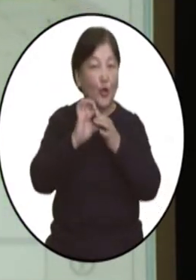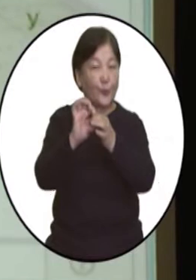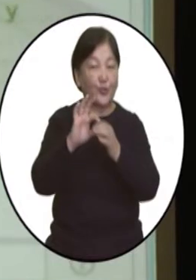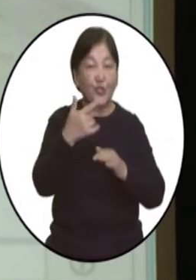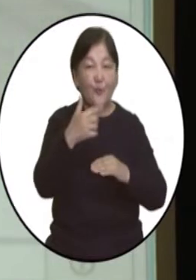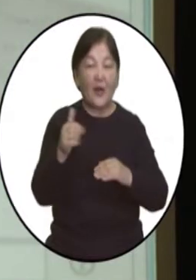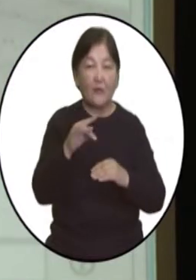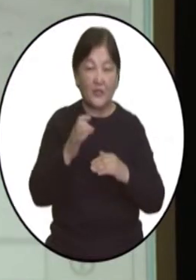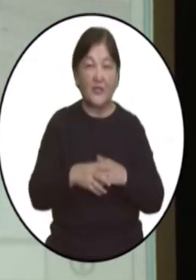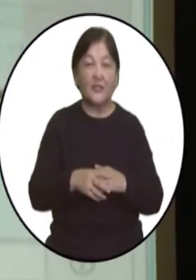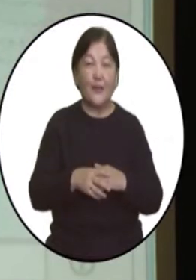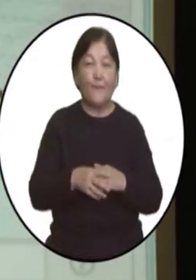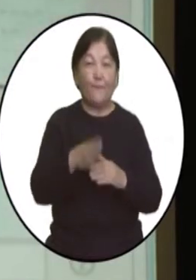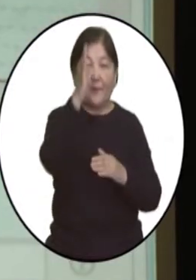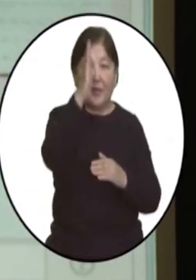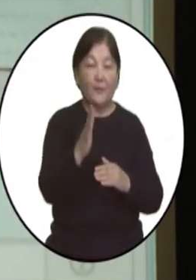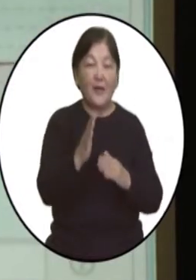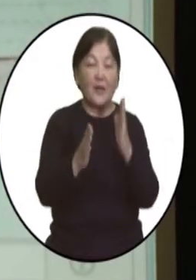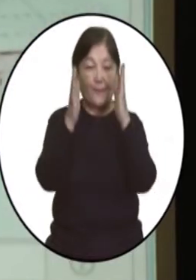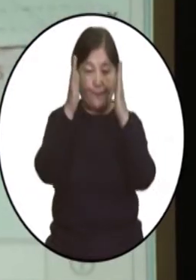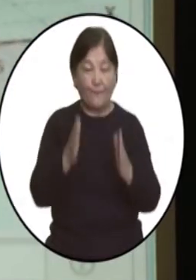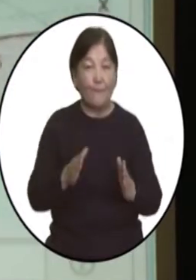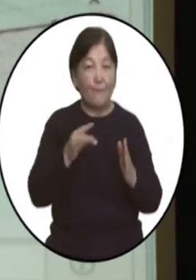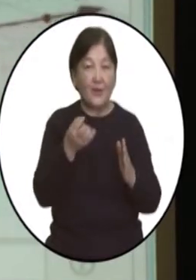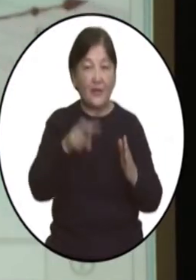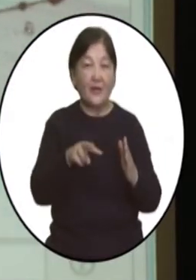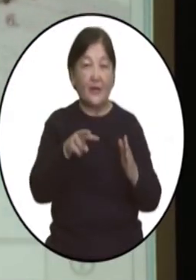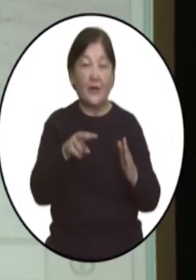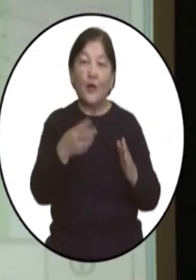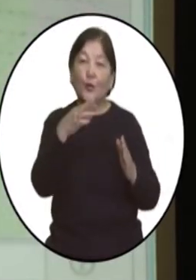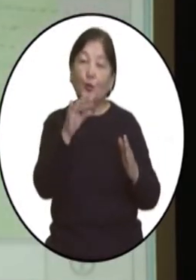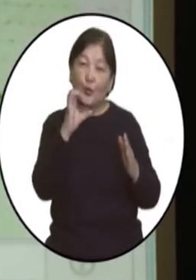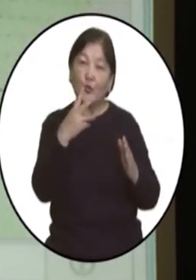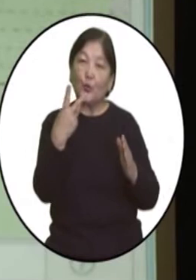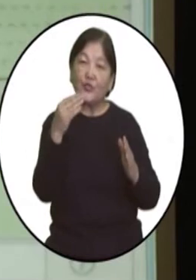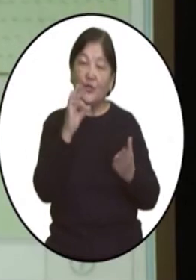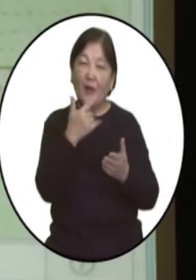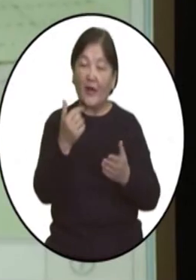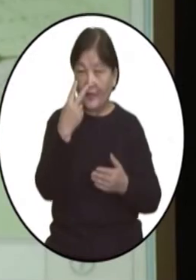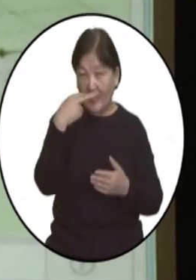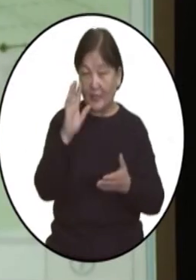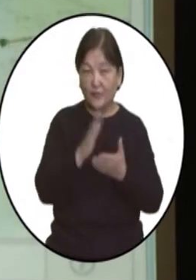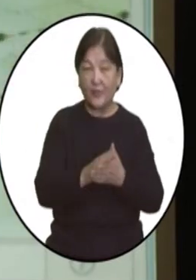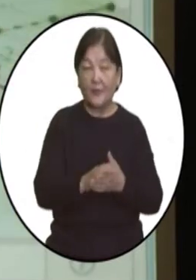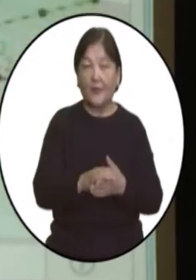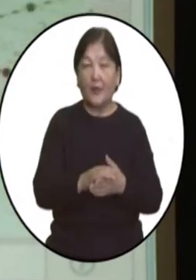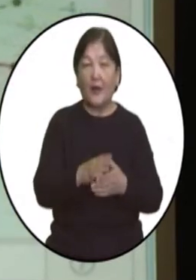холбогдсноор энд бол параллел бипед дүрс үүсэж байгааг сурагчид та бүхэн харж байна. За сөрөг чиглэлийн дагуу